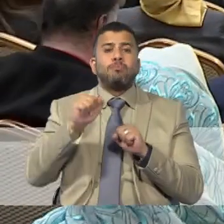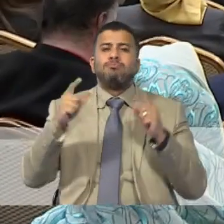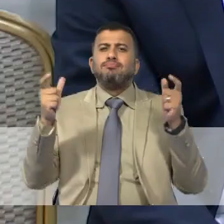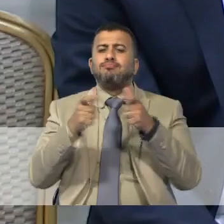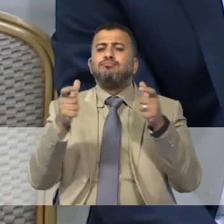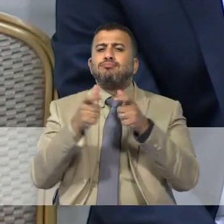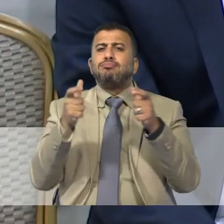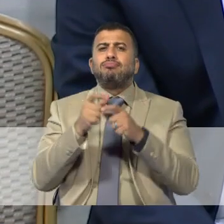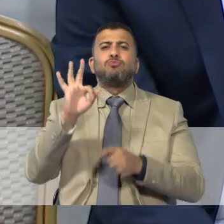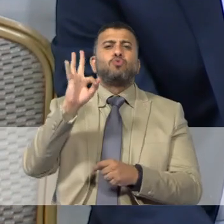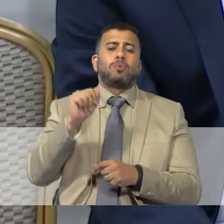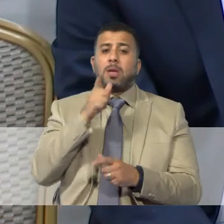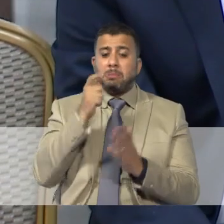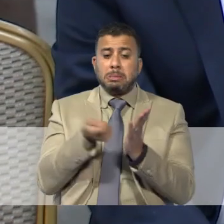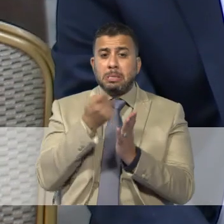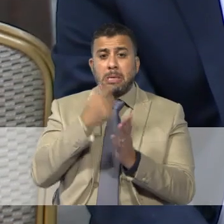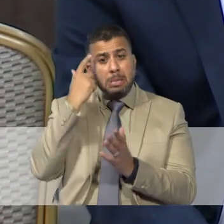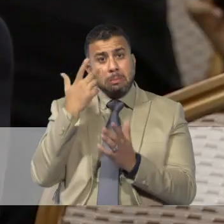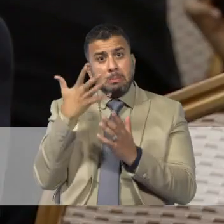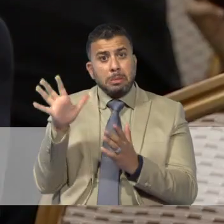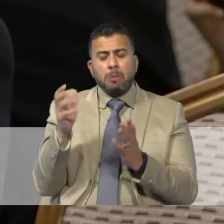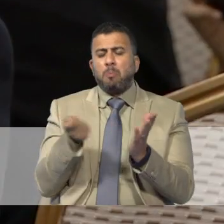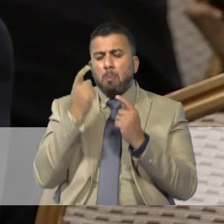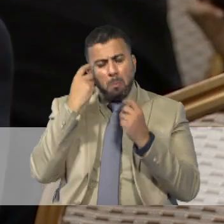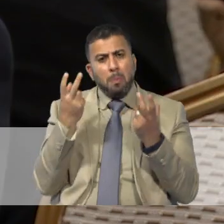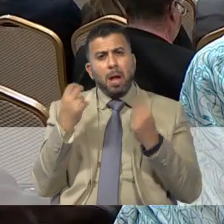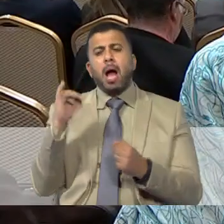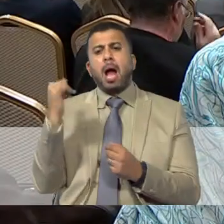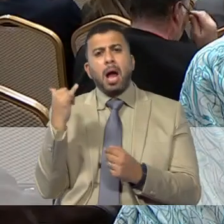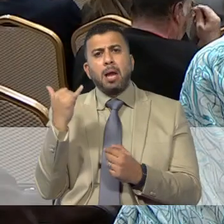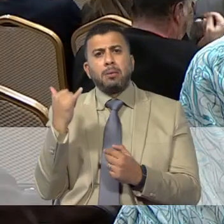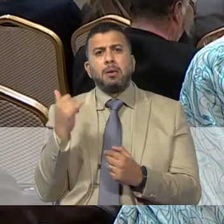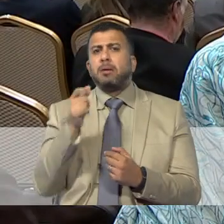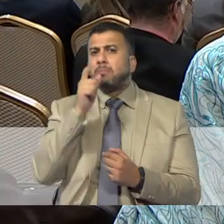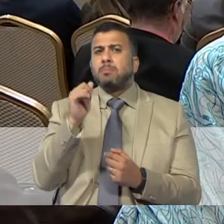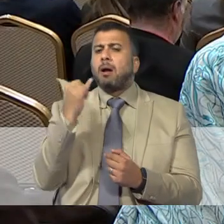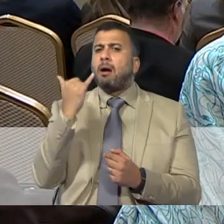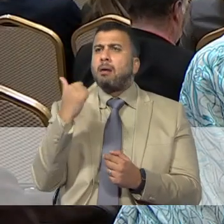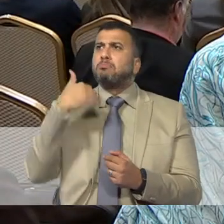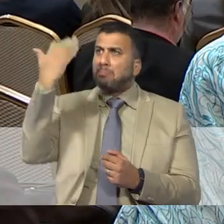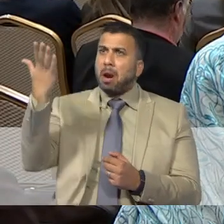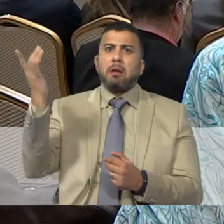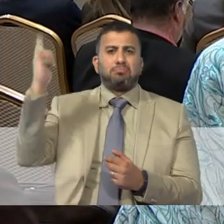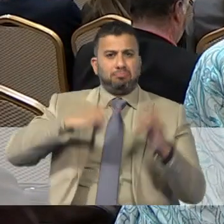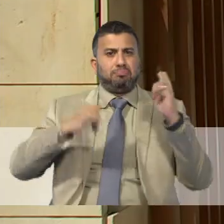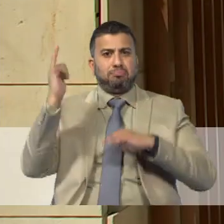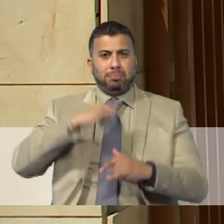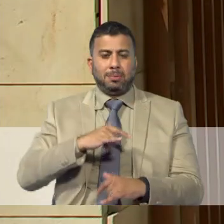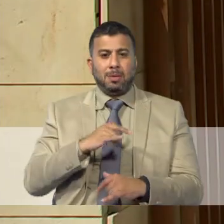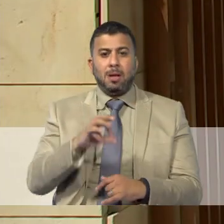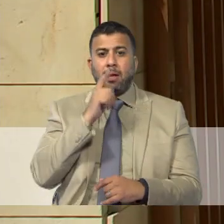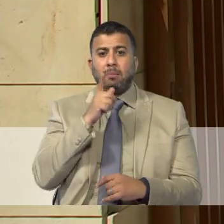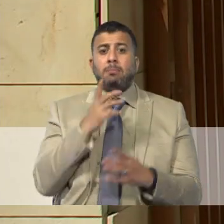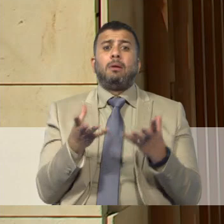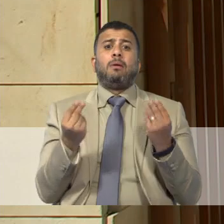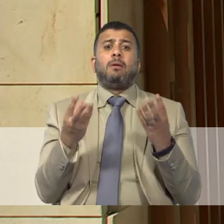50 مبدعا من أدباء إماراتيين وعرب ومستعربين. بعد أن جاب